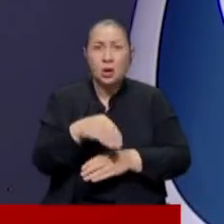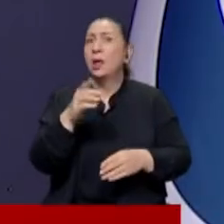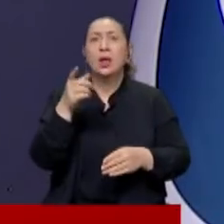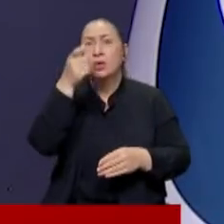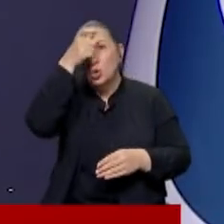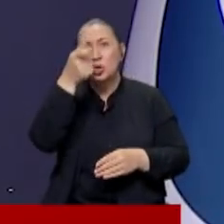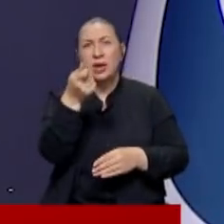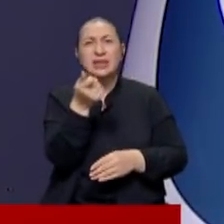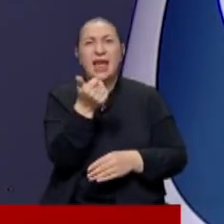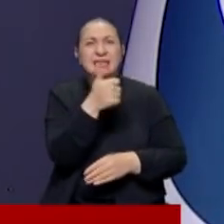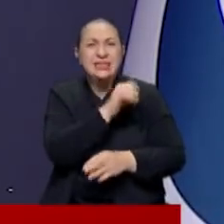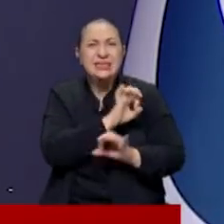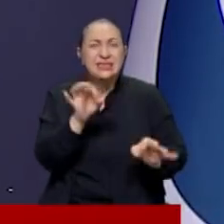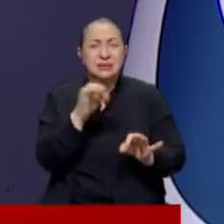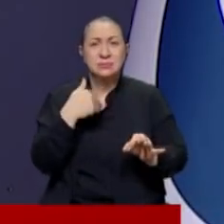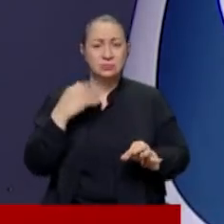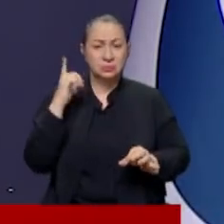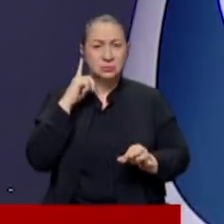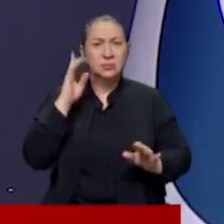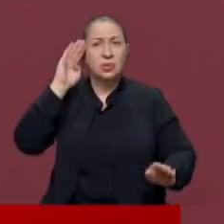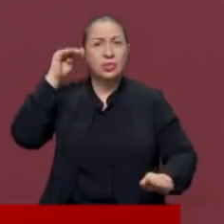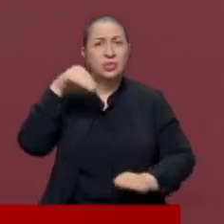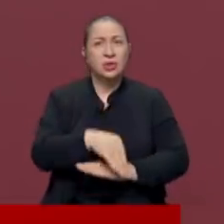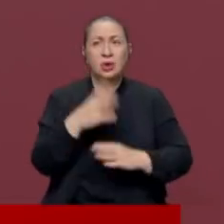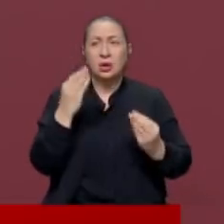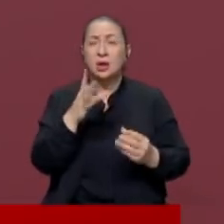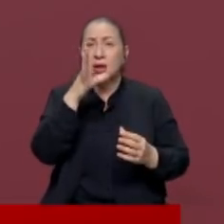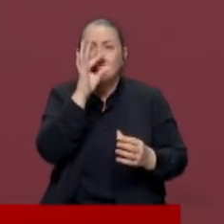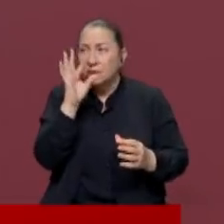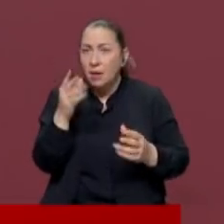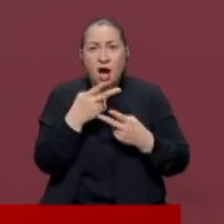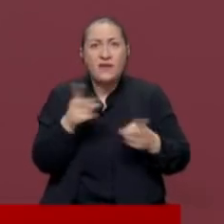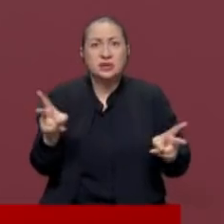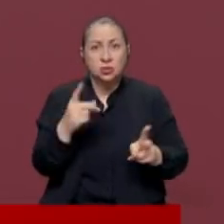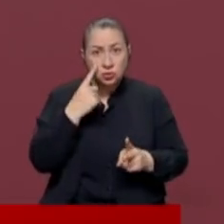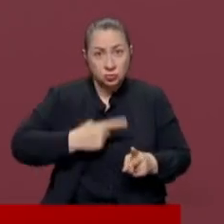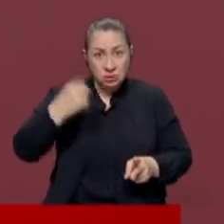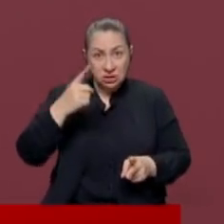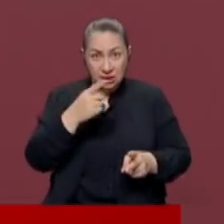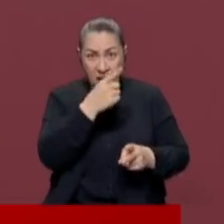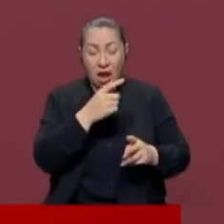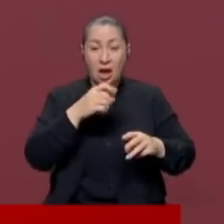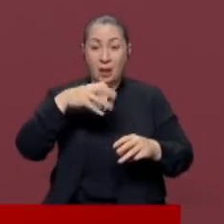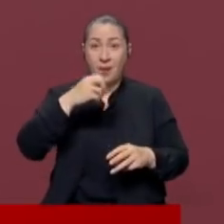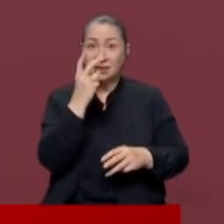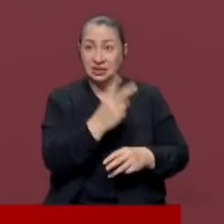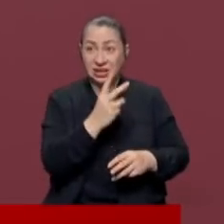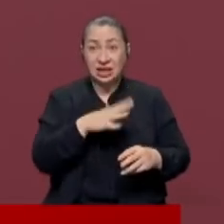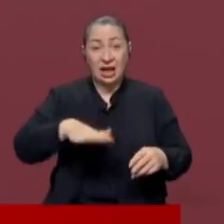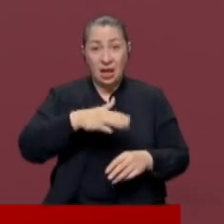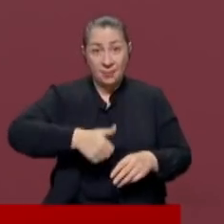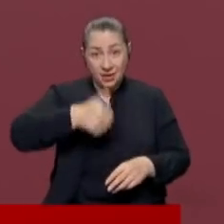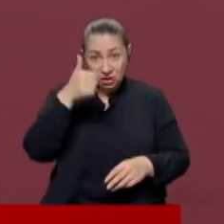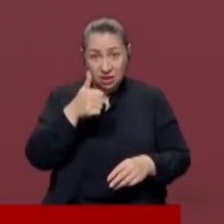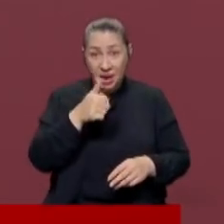lirasını değersizleştirerek itibarımızı beş paralık ediyor. Kim kimi affedecek? Cumhurbaşkanı sıfatıyla Adalet ve Kalkınma Partisi Genel